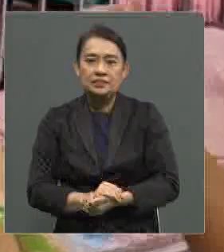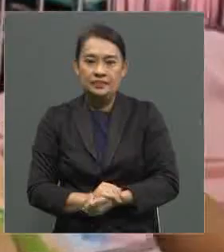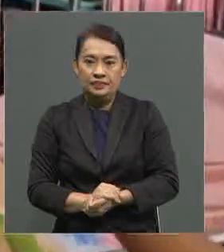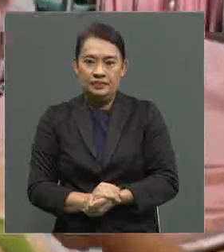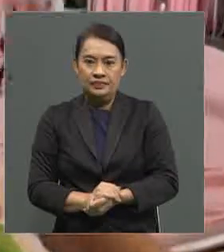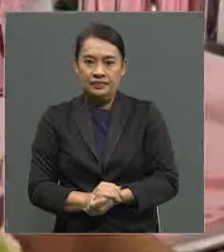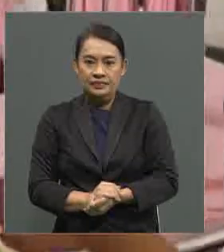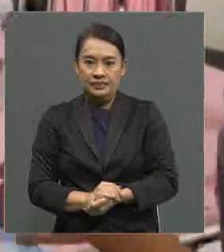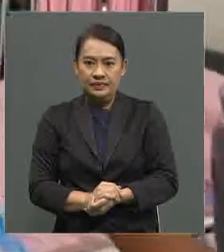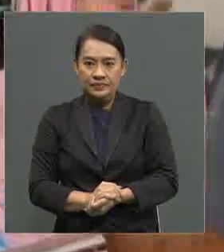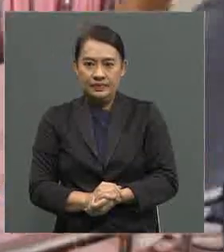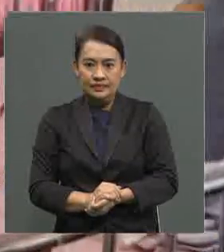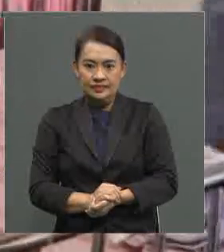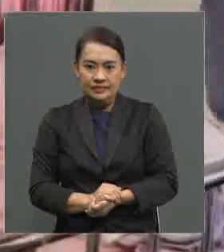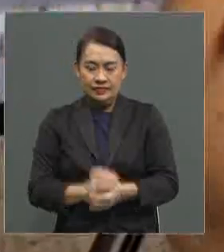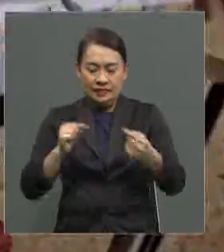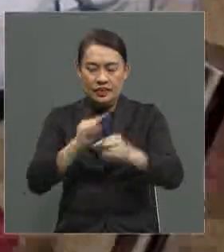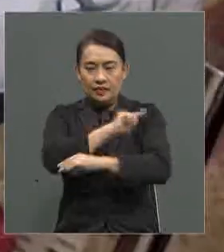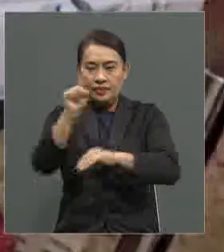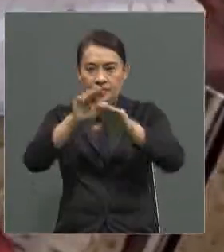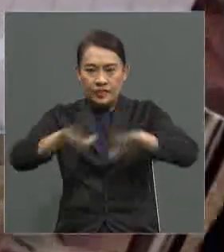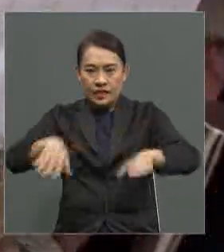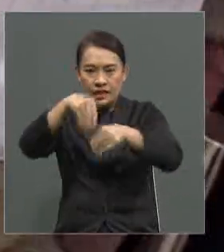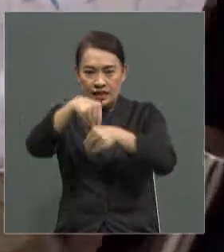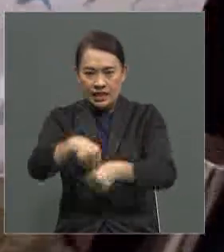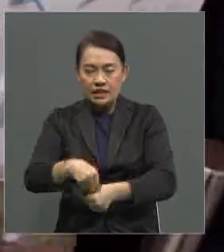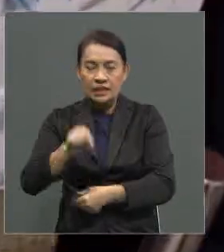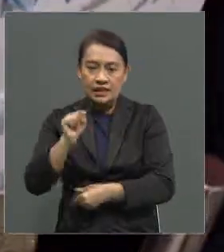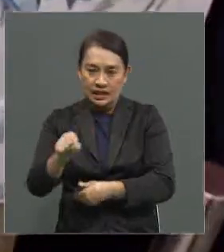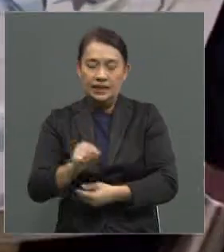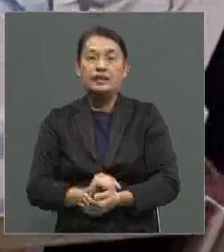ผู้ป่วย อันนี้น่ารักมากๆนะครับเพราะเด็กๆออกไปไม่ได้ก็เอาความสุขมาเสิร์ฟให้เลยนะคร ับ อ่ะ